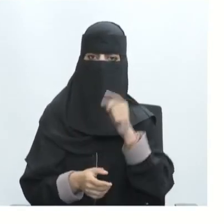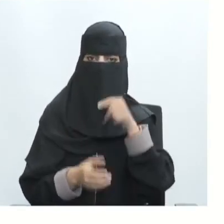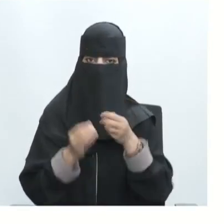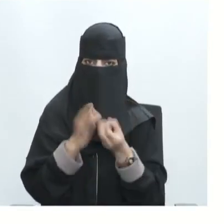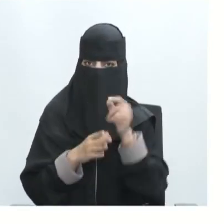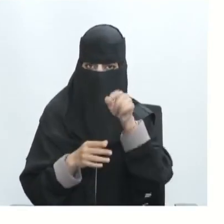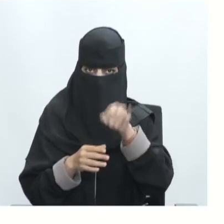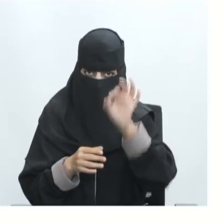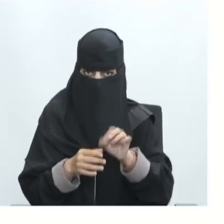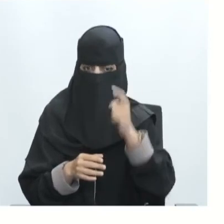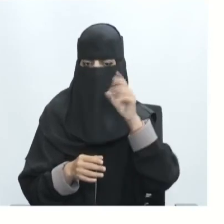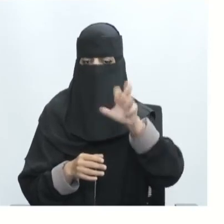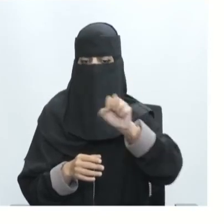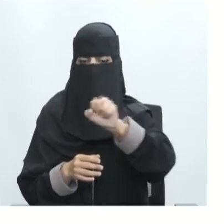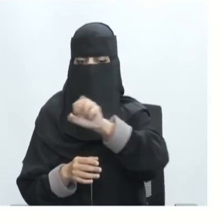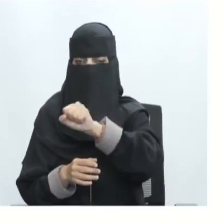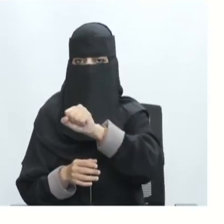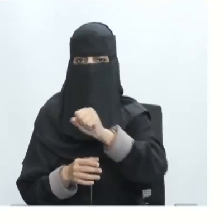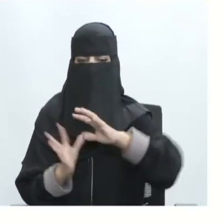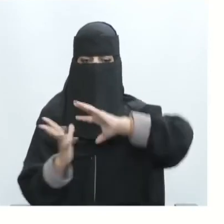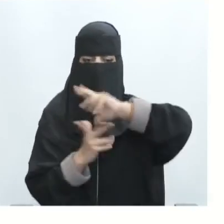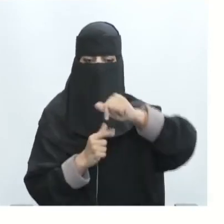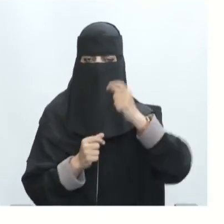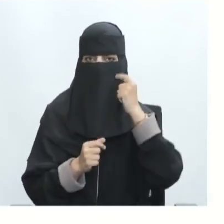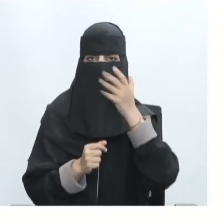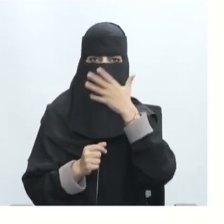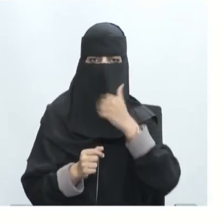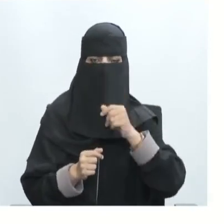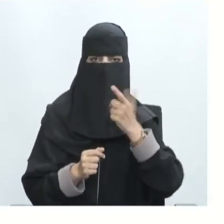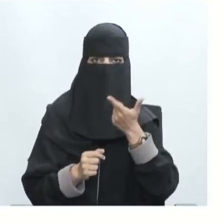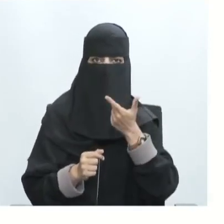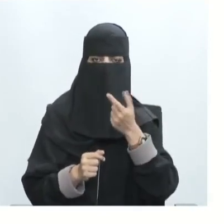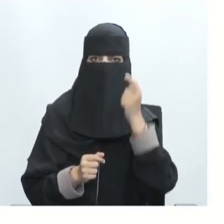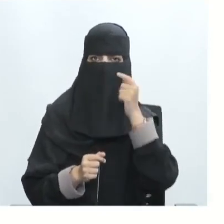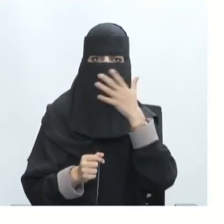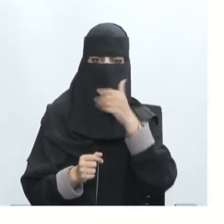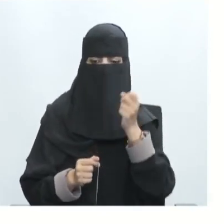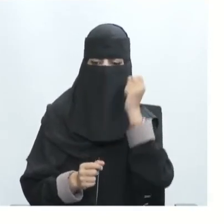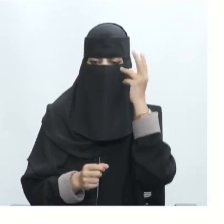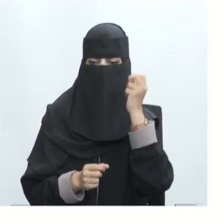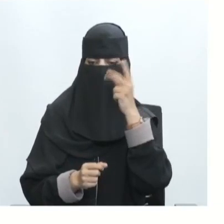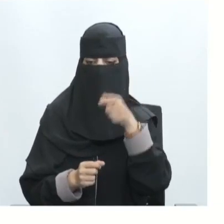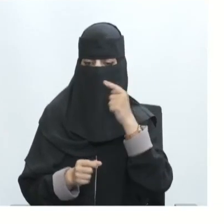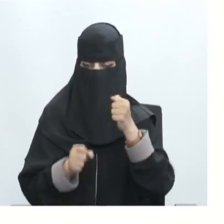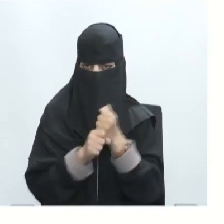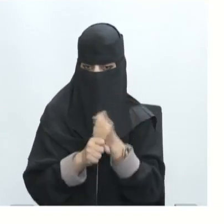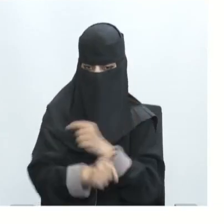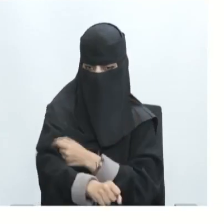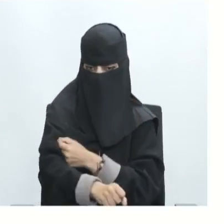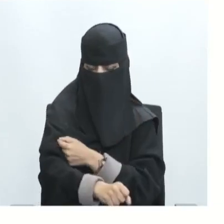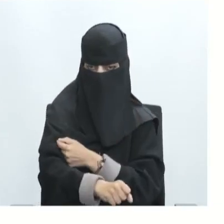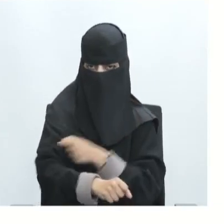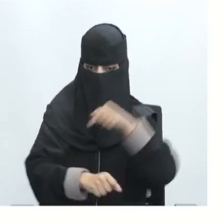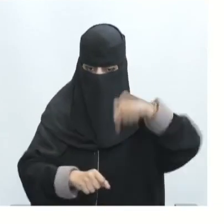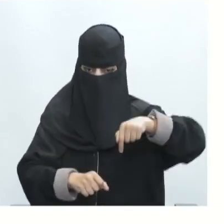استكشاف العالم ايضا في شكل صور افتراضيه والتجربه اليوم هي اجراء فكري